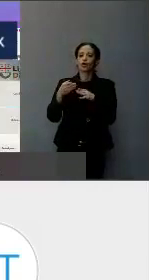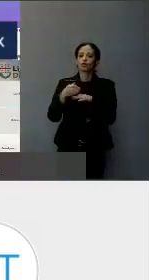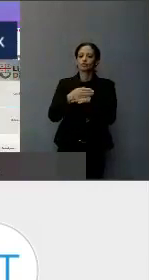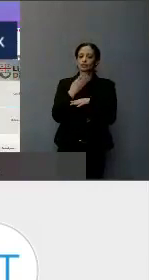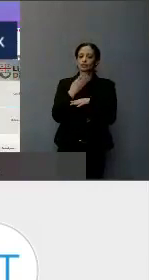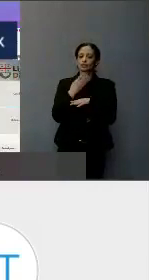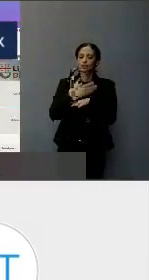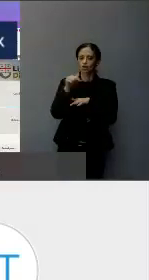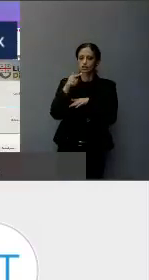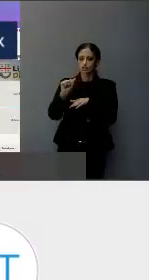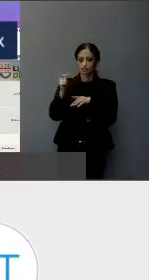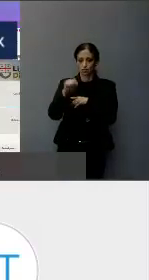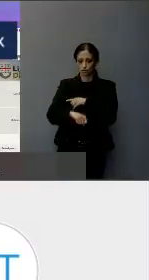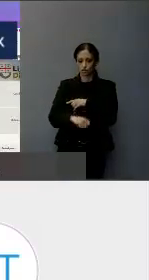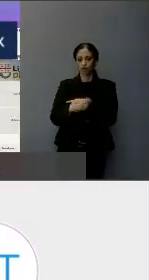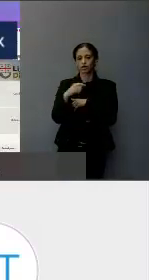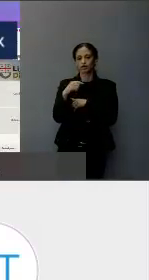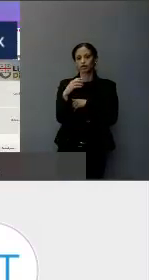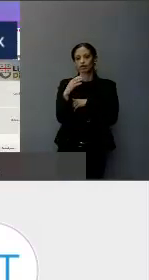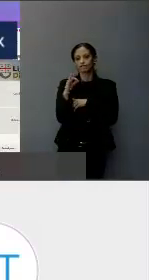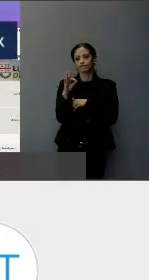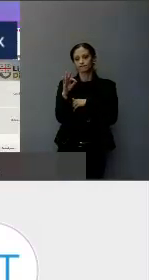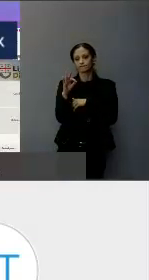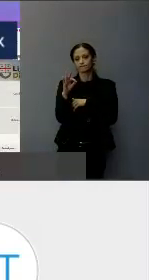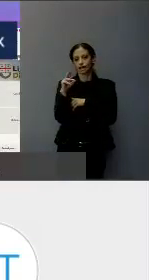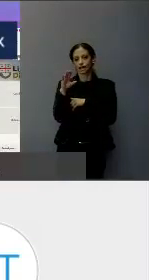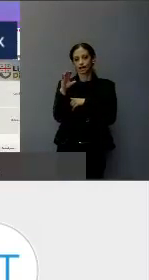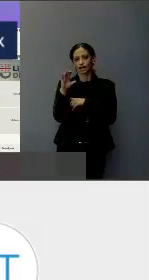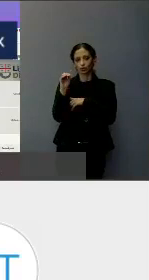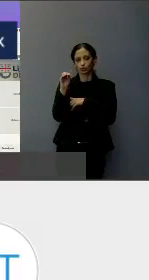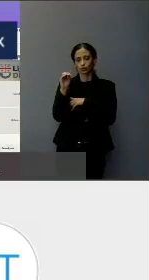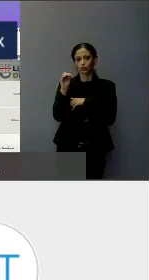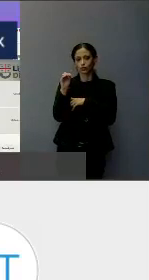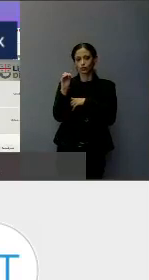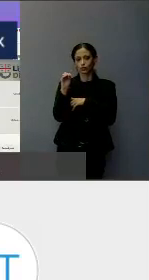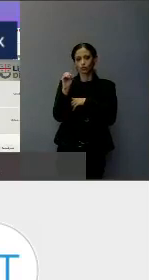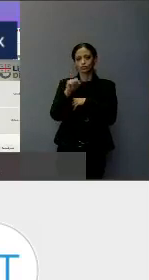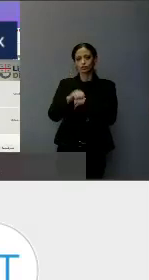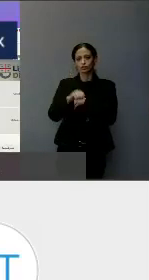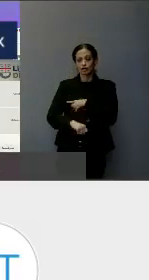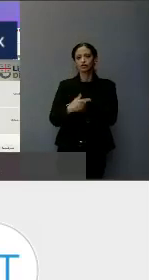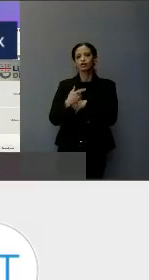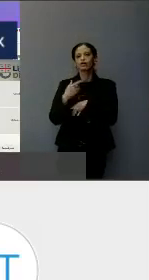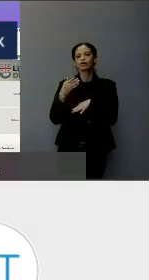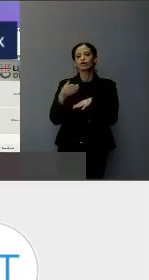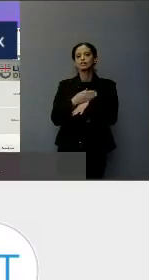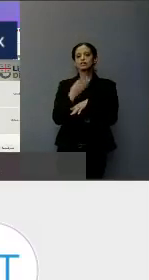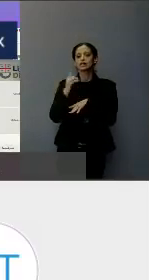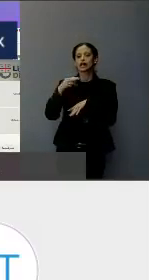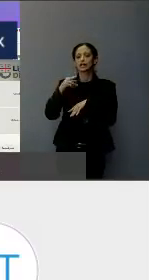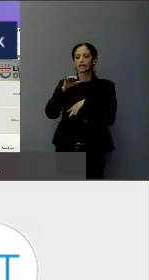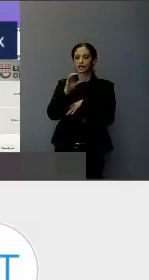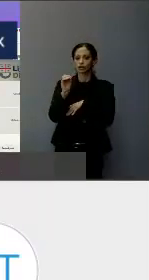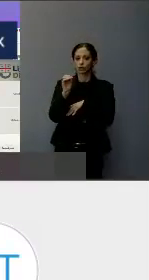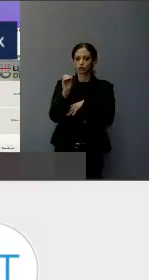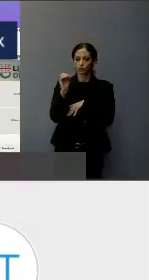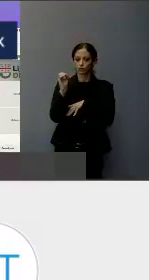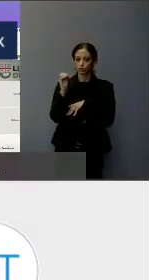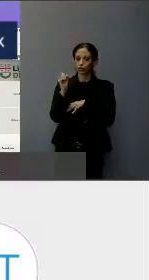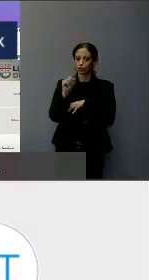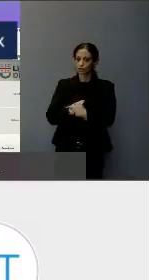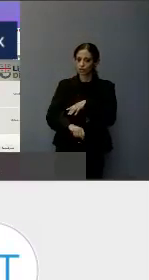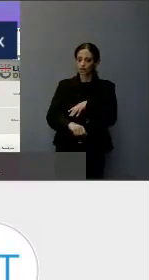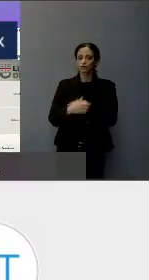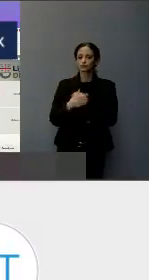contrari consigliere ferrero contrario consigliere grillo contrario